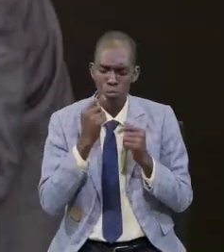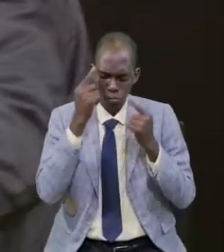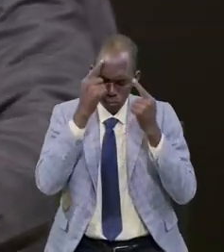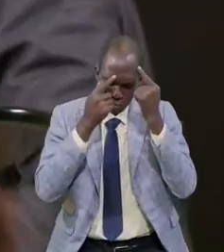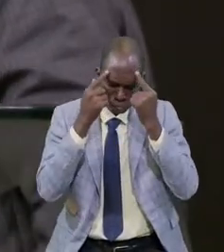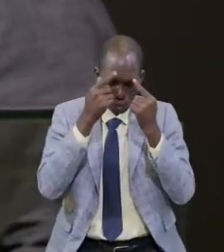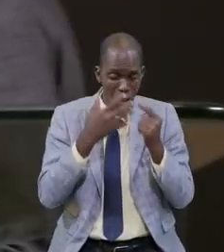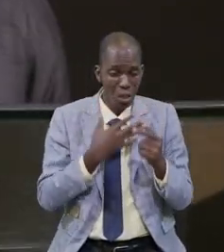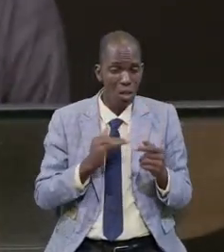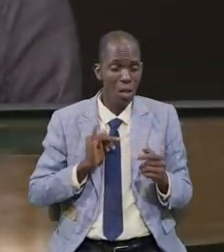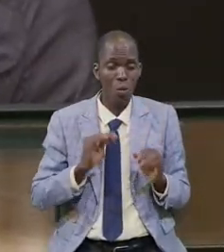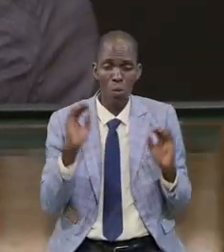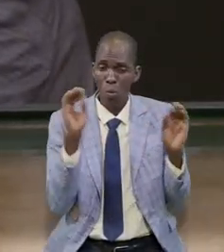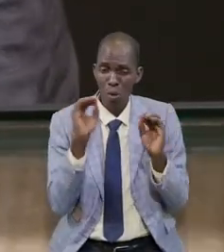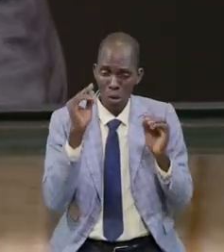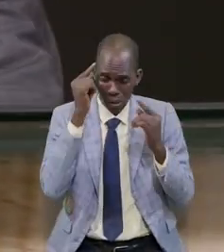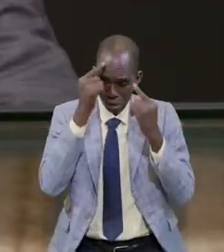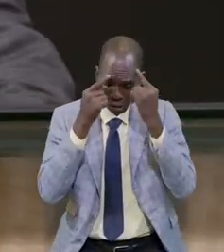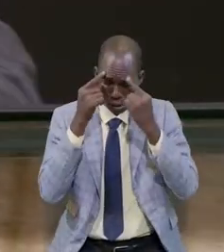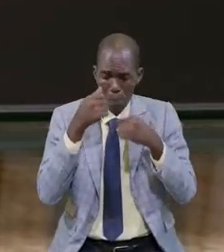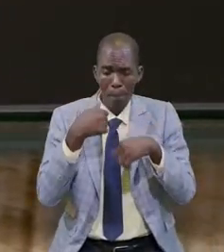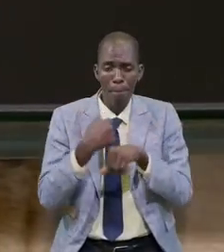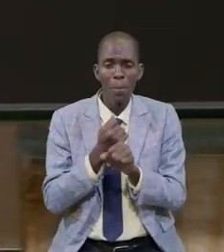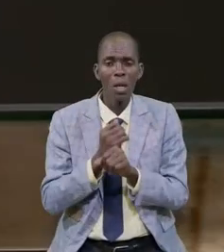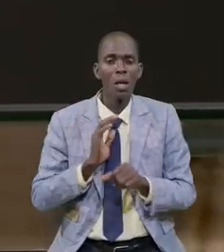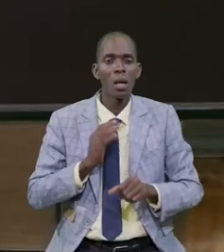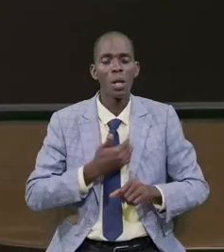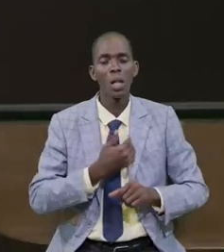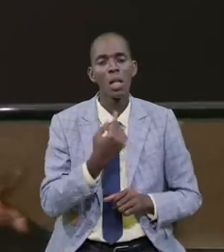et notre irréflexion rend